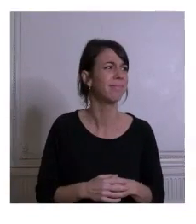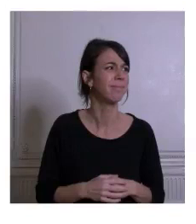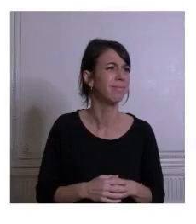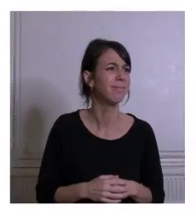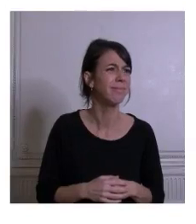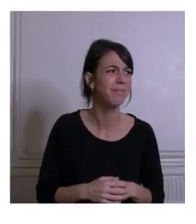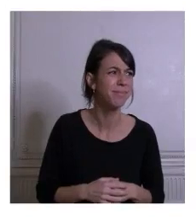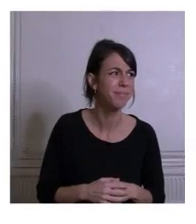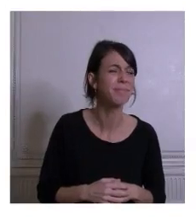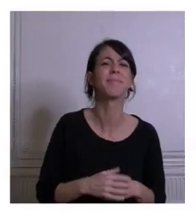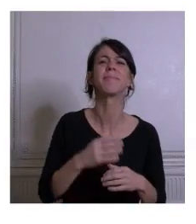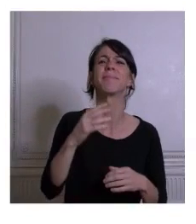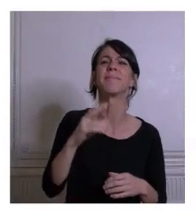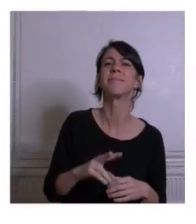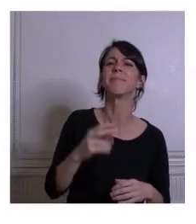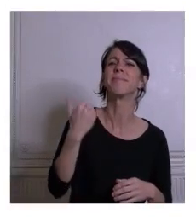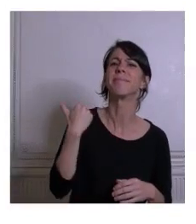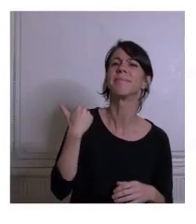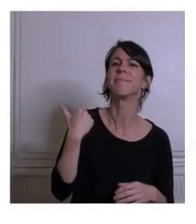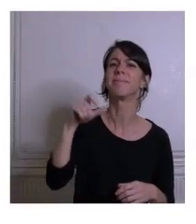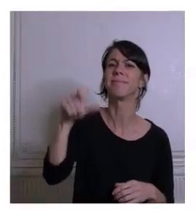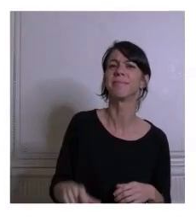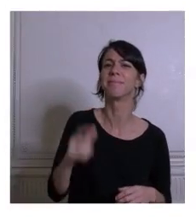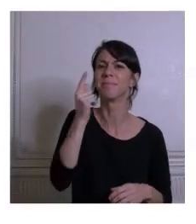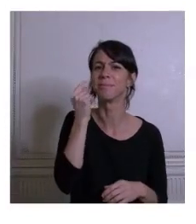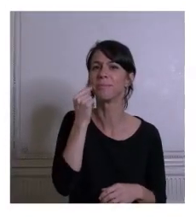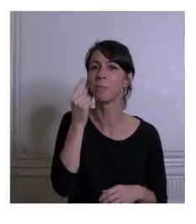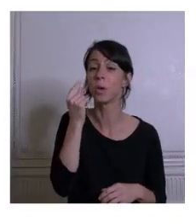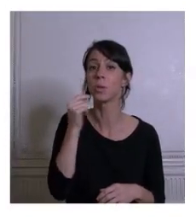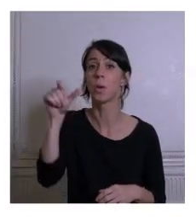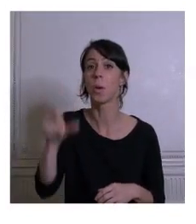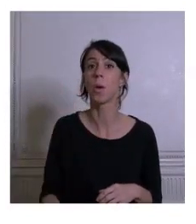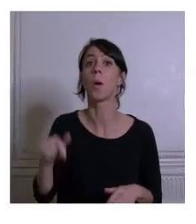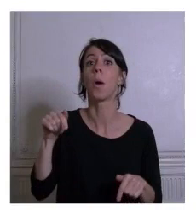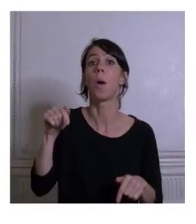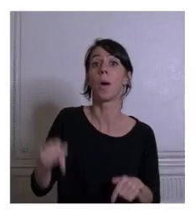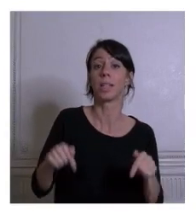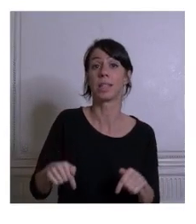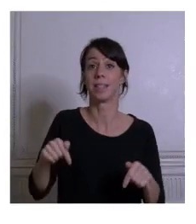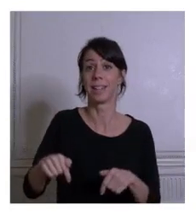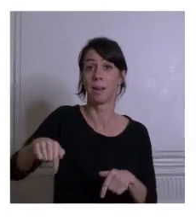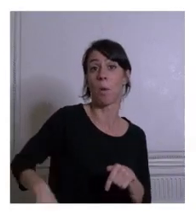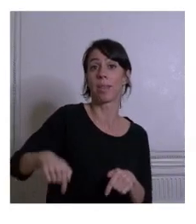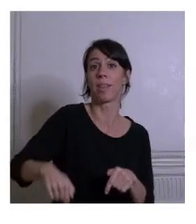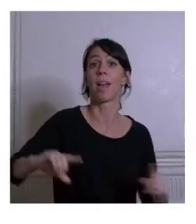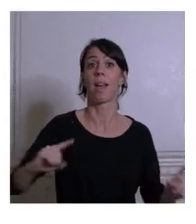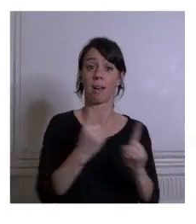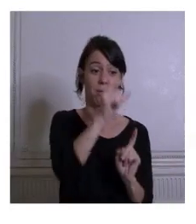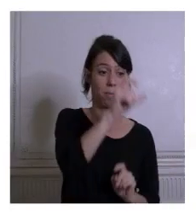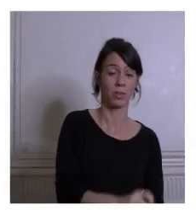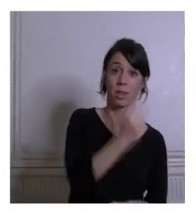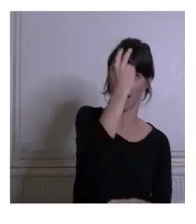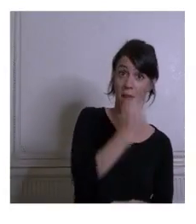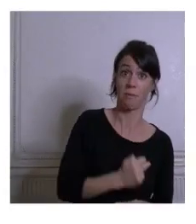les mobilités alternatives et actives et le vélo sur le territoire talencé. Alors, la question, en fait, j'ai fait un peu